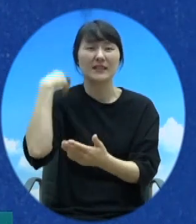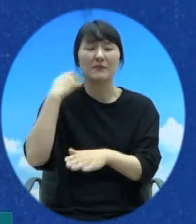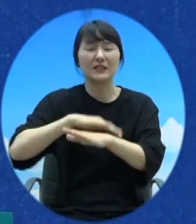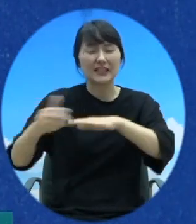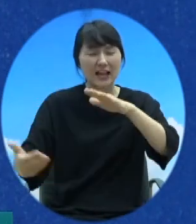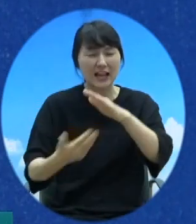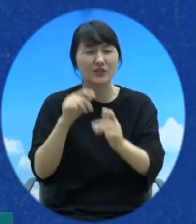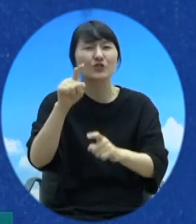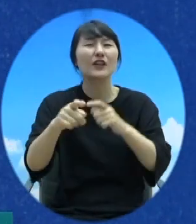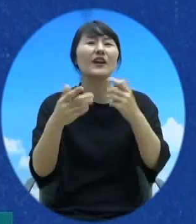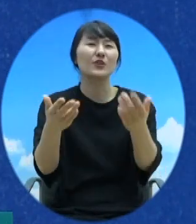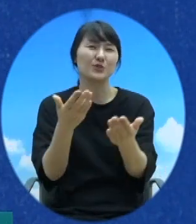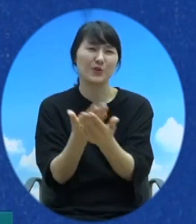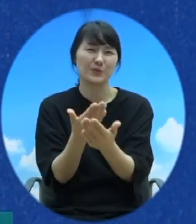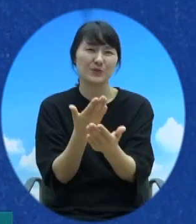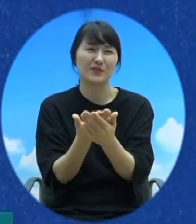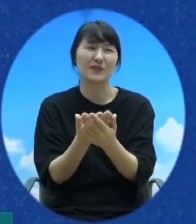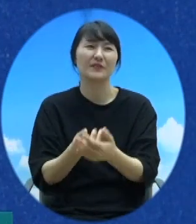하여 주옵시고